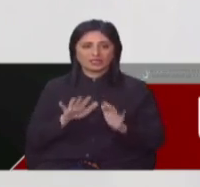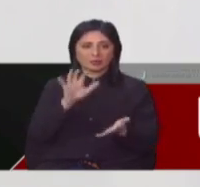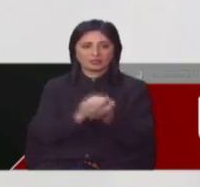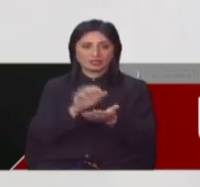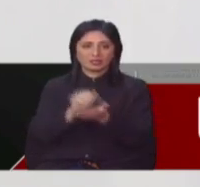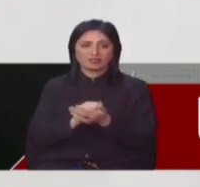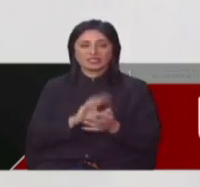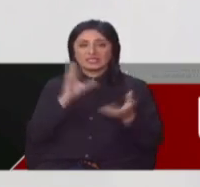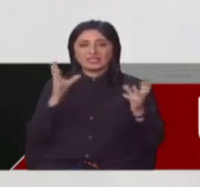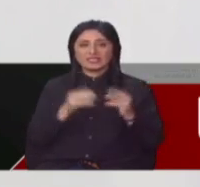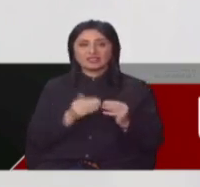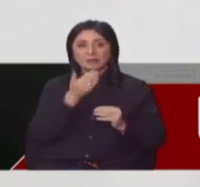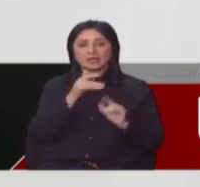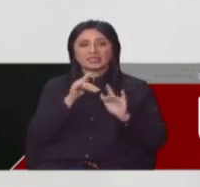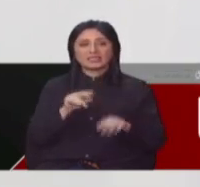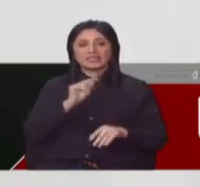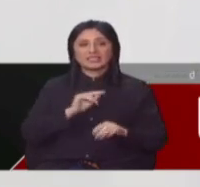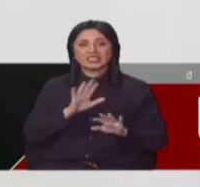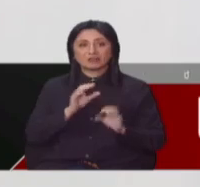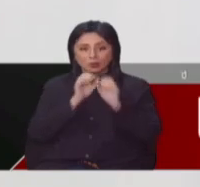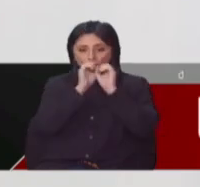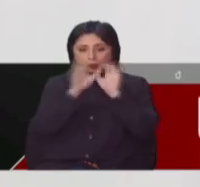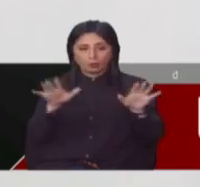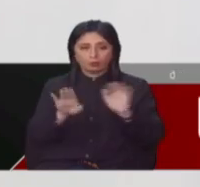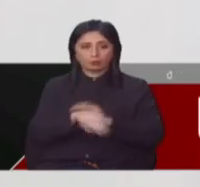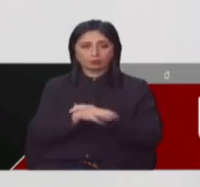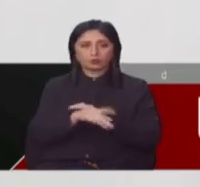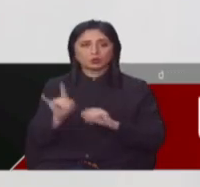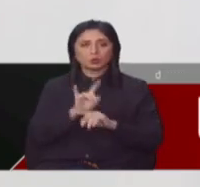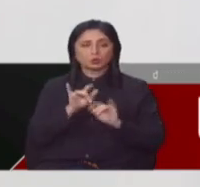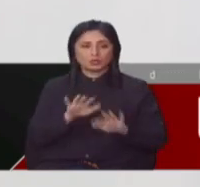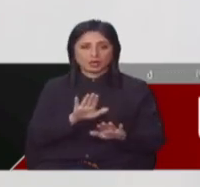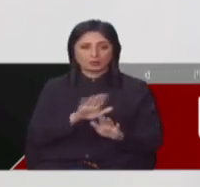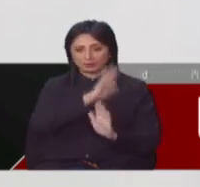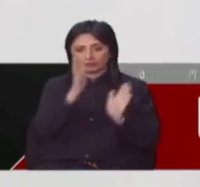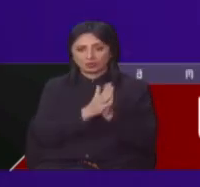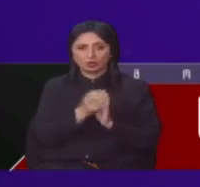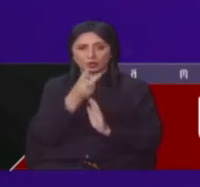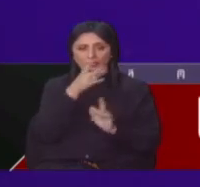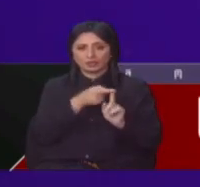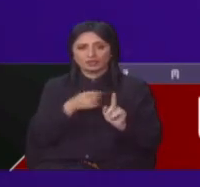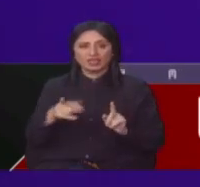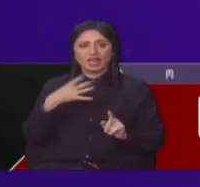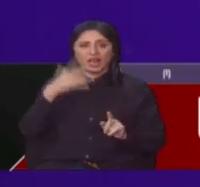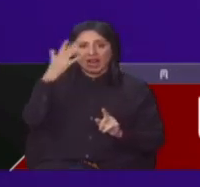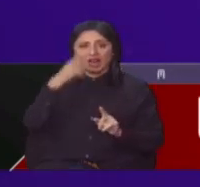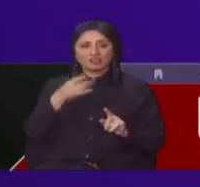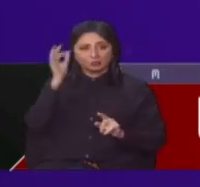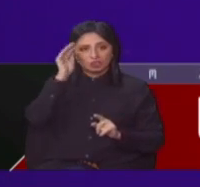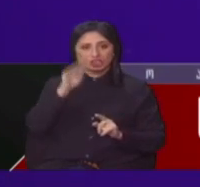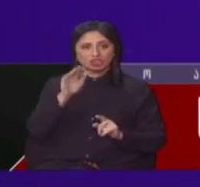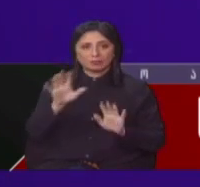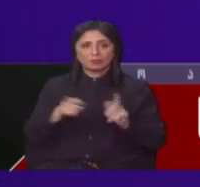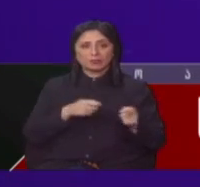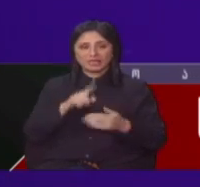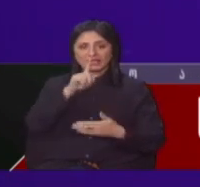dacă vă bulie. Să ertot misi mati să acționeze, dar este cu puci, dar tru să acționeze teliam tormentis mandazo. Cartul este nevoie, mai șegar să ne trăm, ma